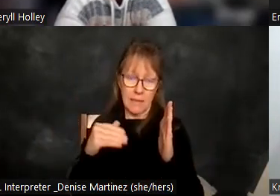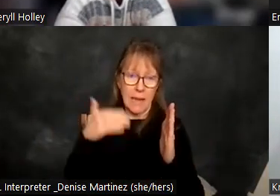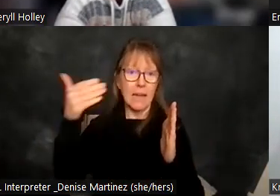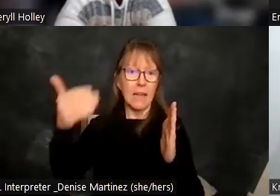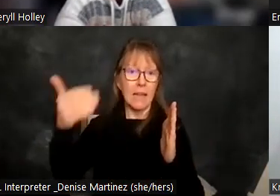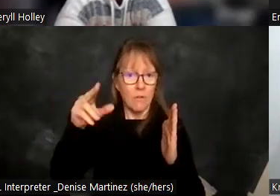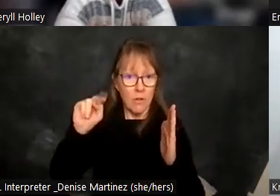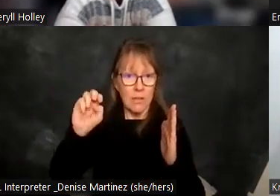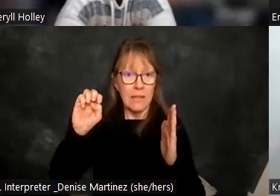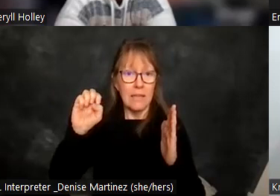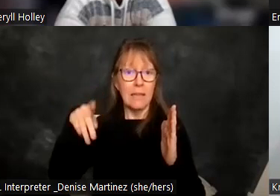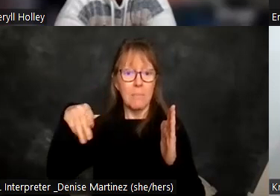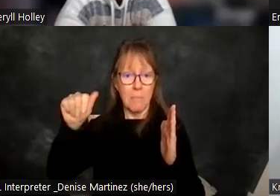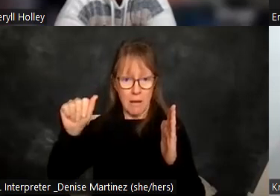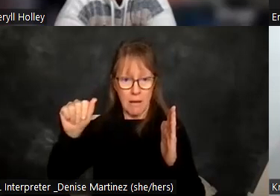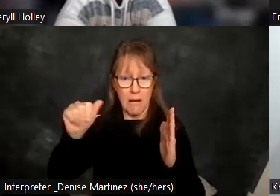process or for MIPA,